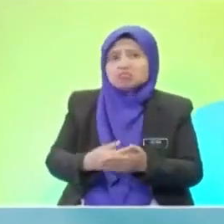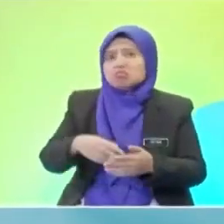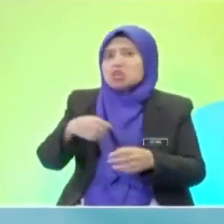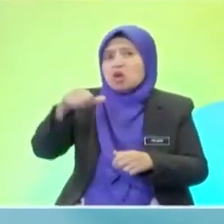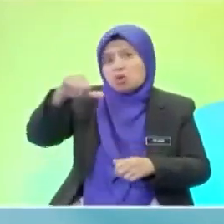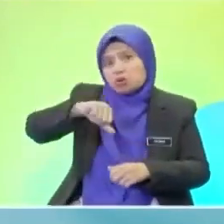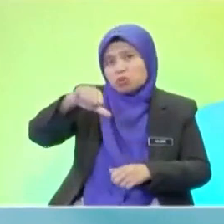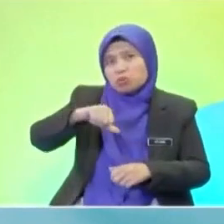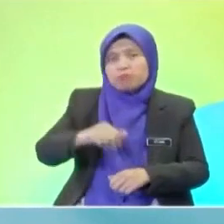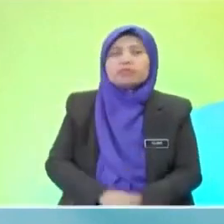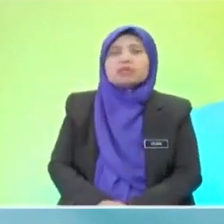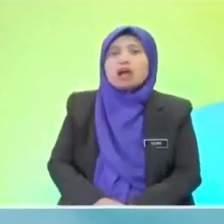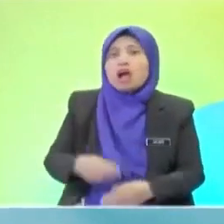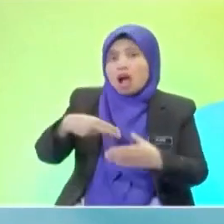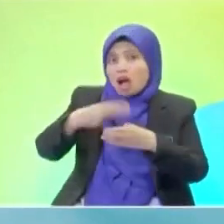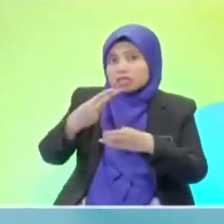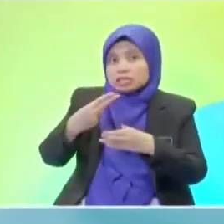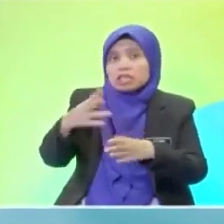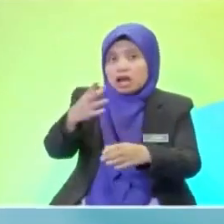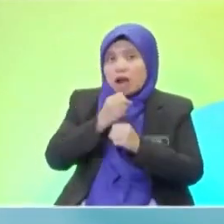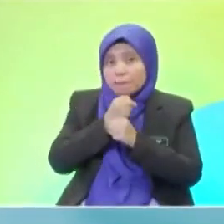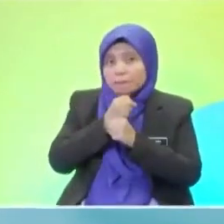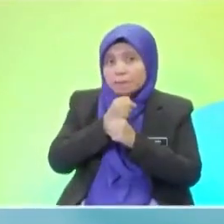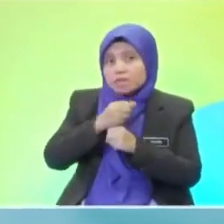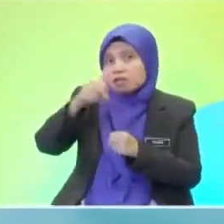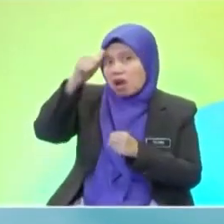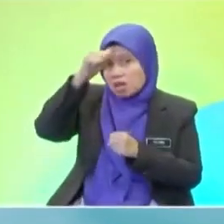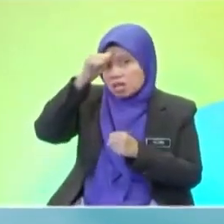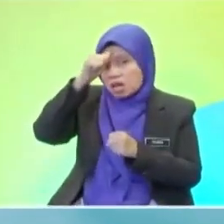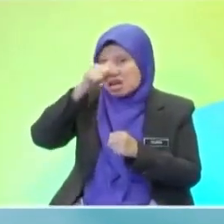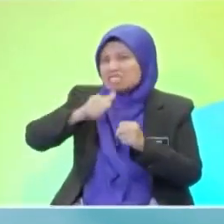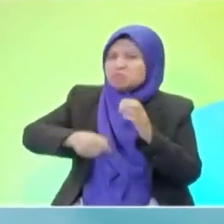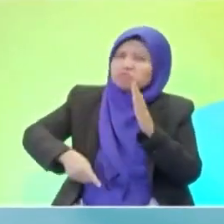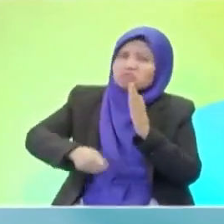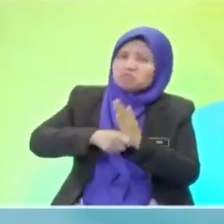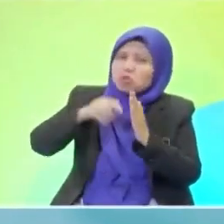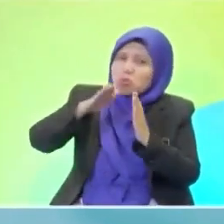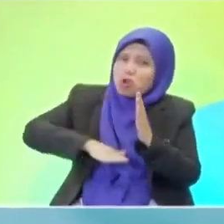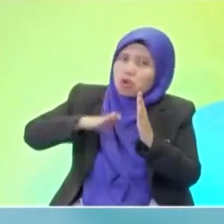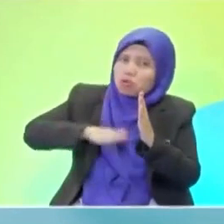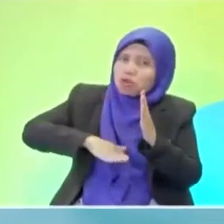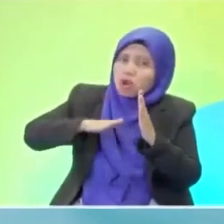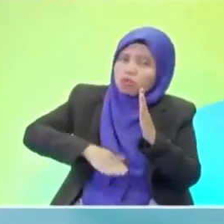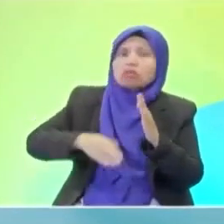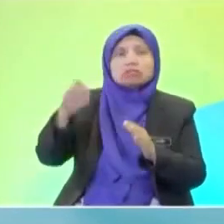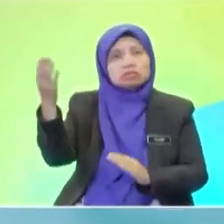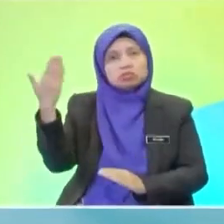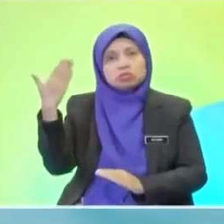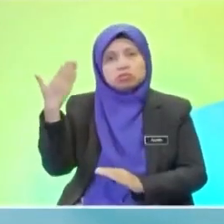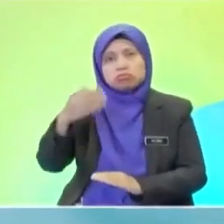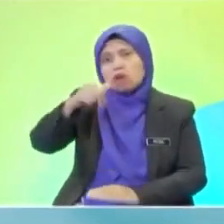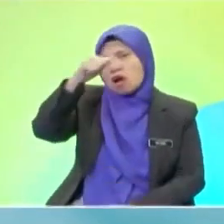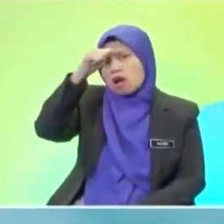hasil tangkapan Ayah Aina juga semakin berkurang dahulu Ayah